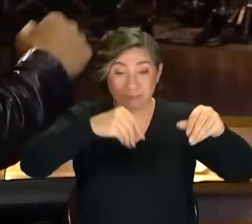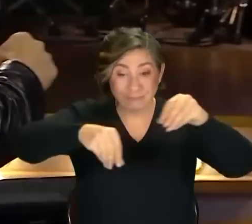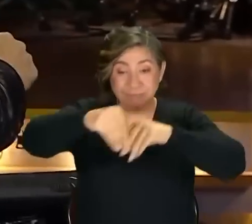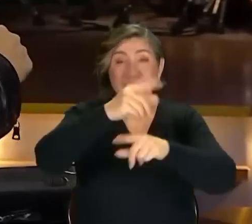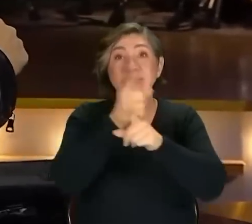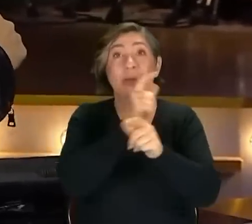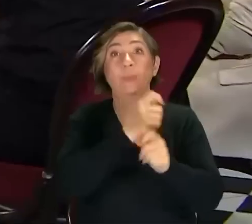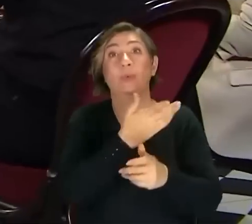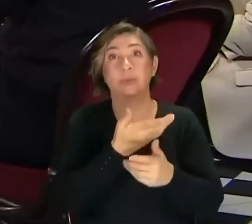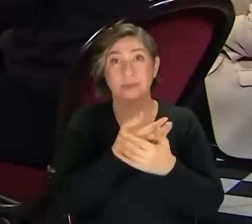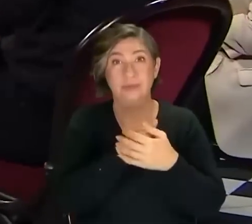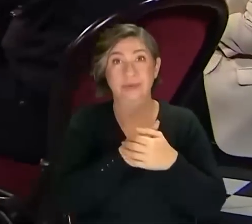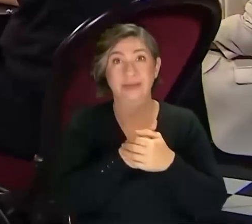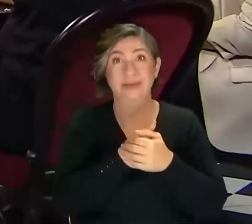mi?